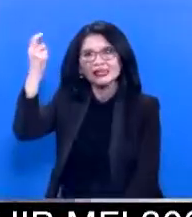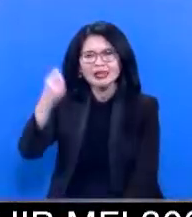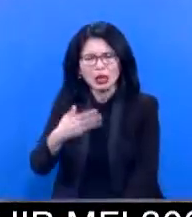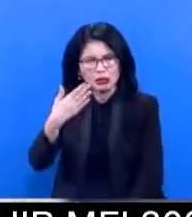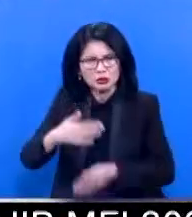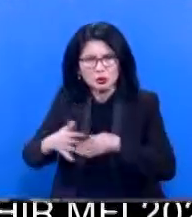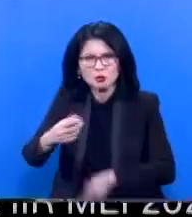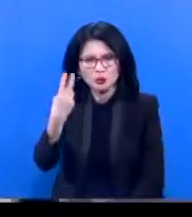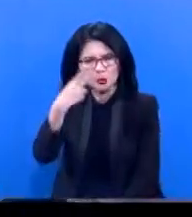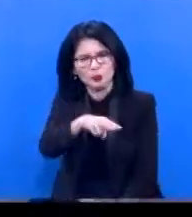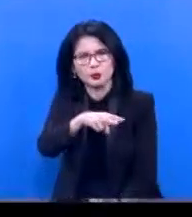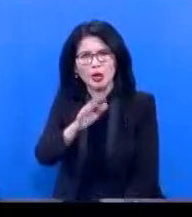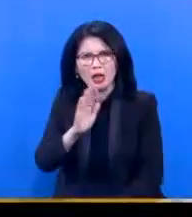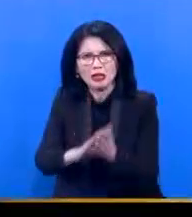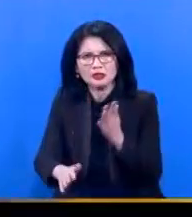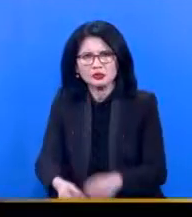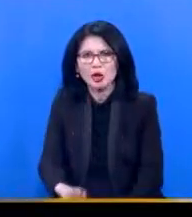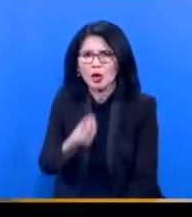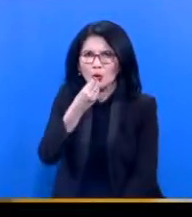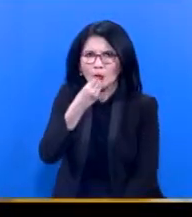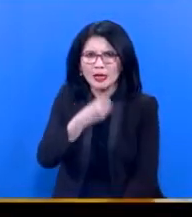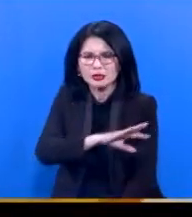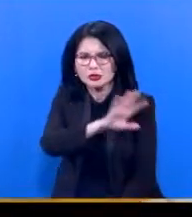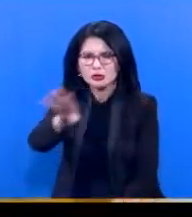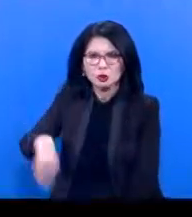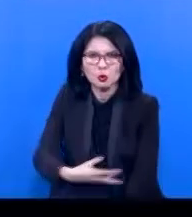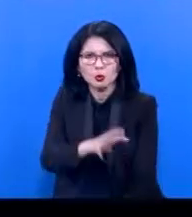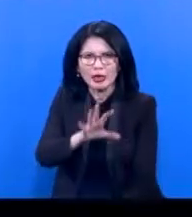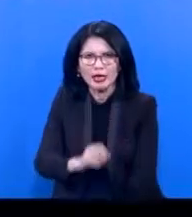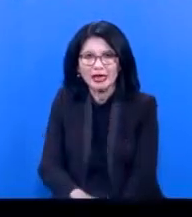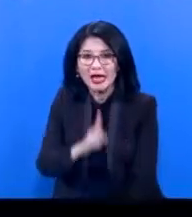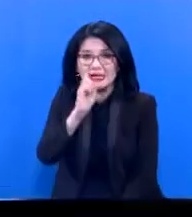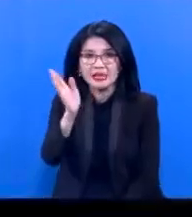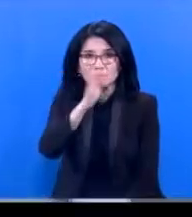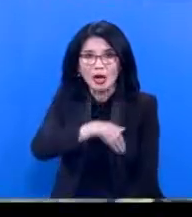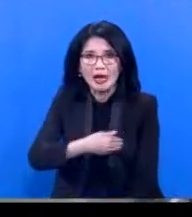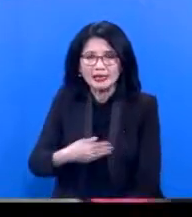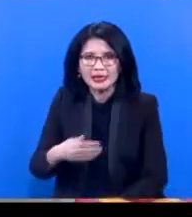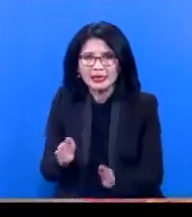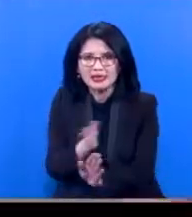inspeksi mendadak pangan dan bahan pangan di seluruh daerah hingga sehari sebelum Lebaran.